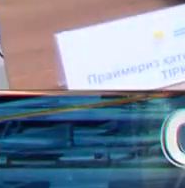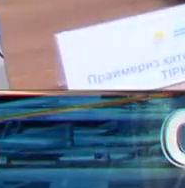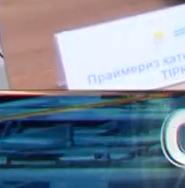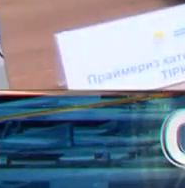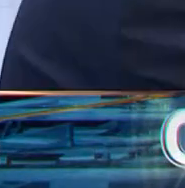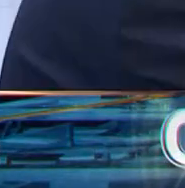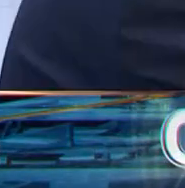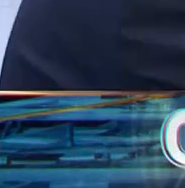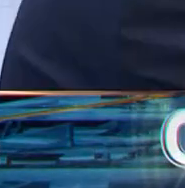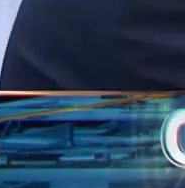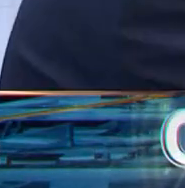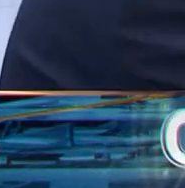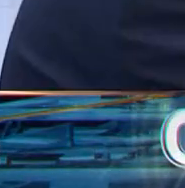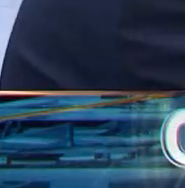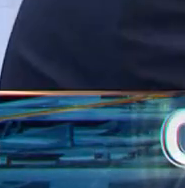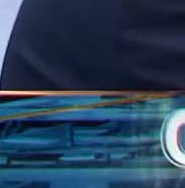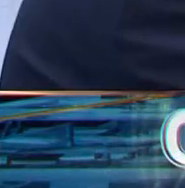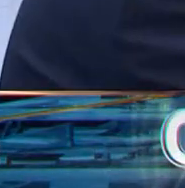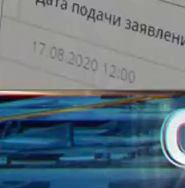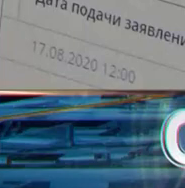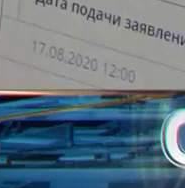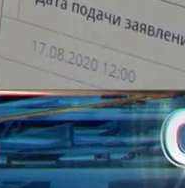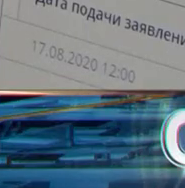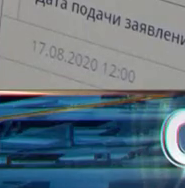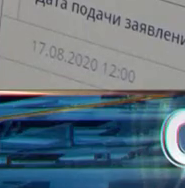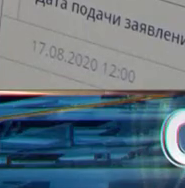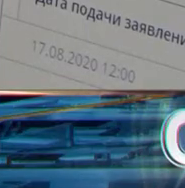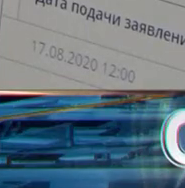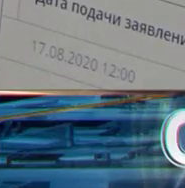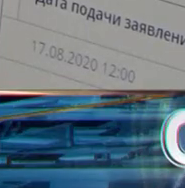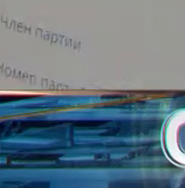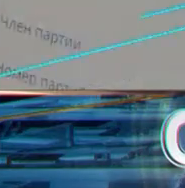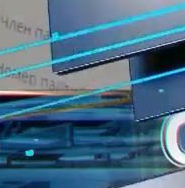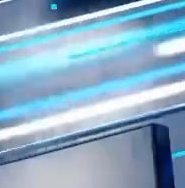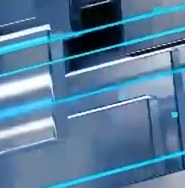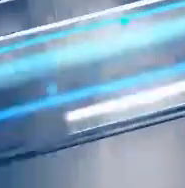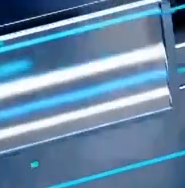Праймерис выявит лучших. В стране стартовали внутрипартийные выборы в Нур-Отан.